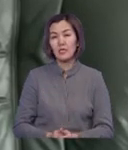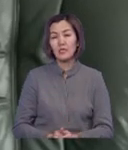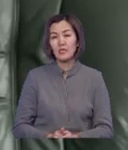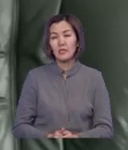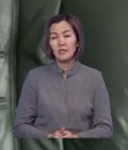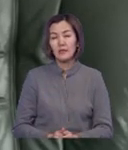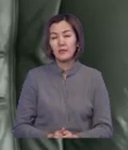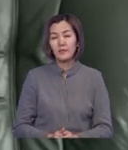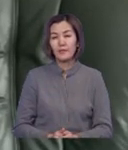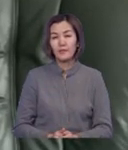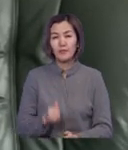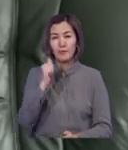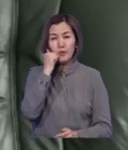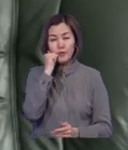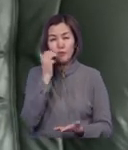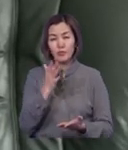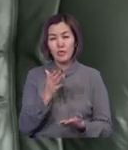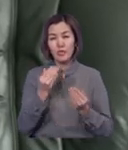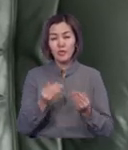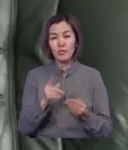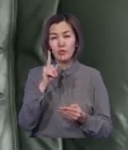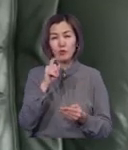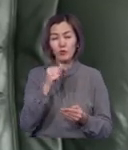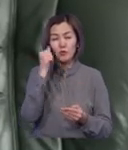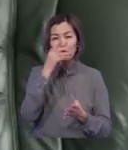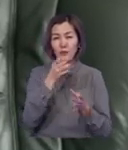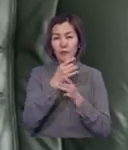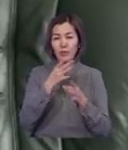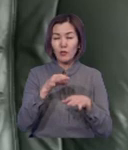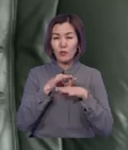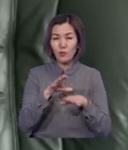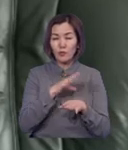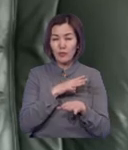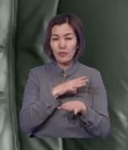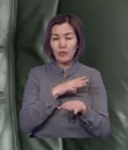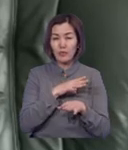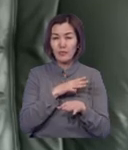тырыстық. Зүлпи апамыздың мінекей ғасыр тойы бүкіл ел болып қуанып жатыр.